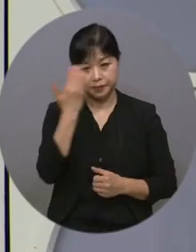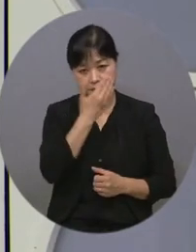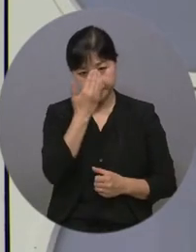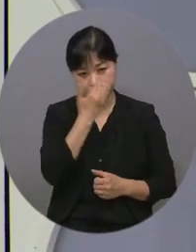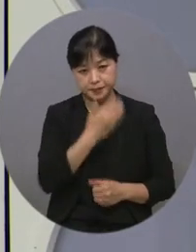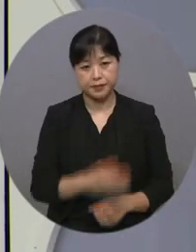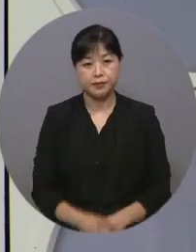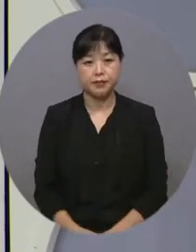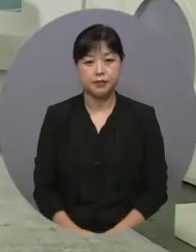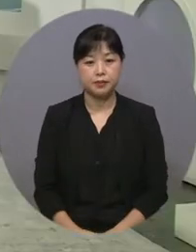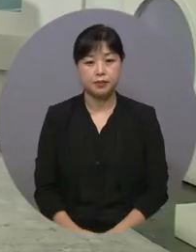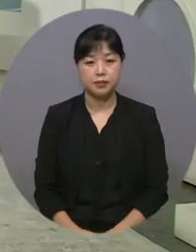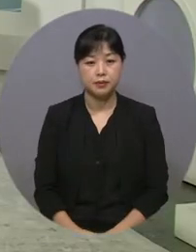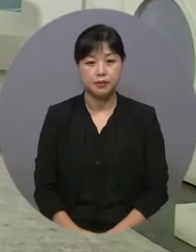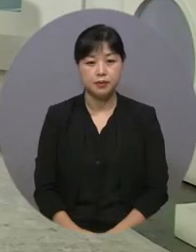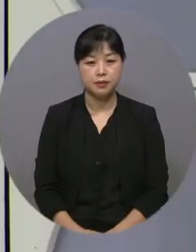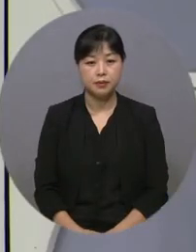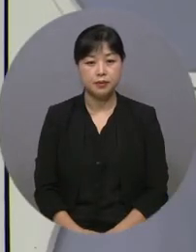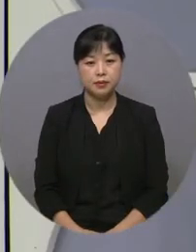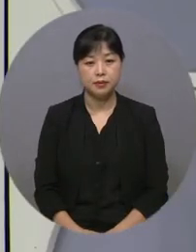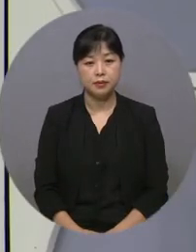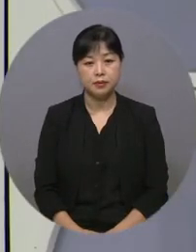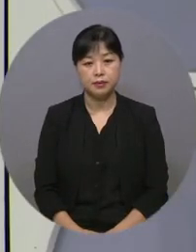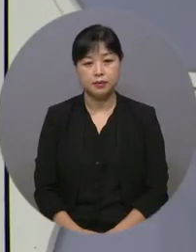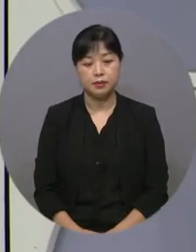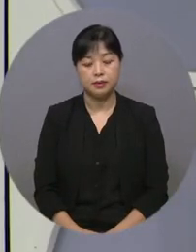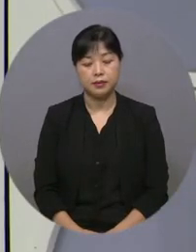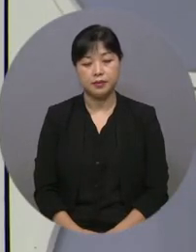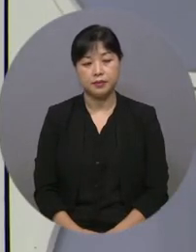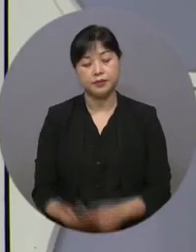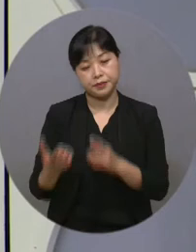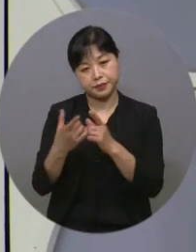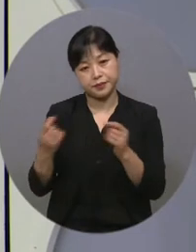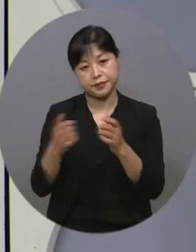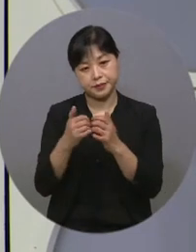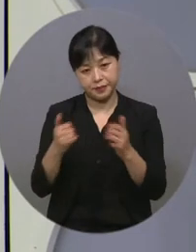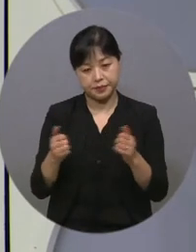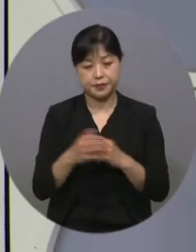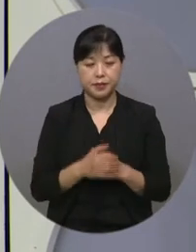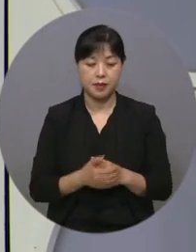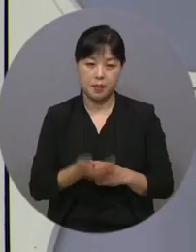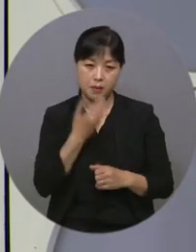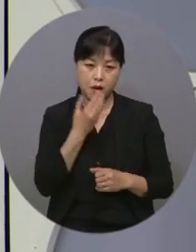것입니다. 일본 국민들이 이제 소식하고